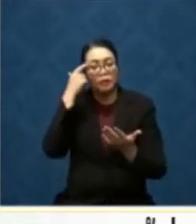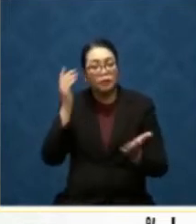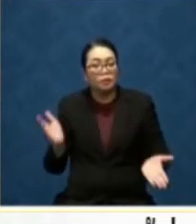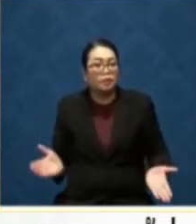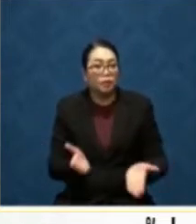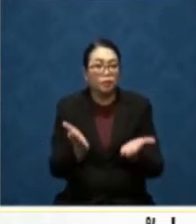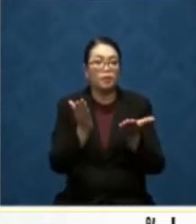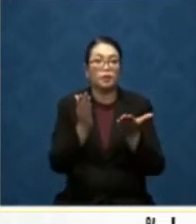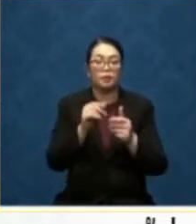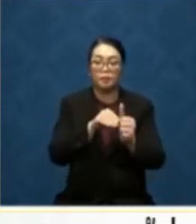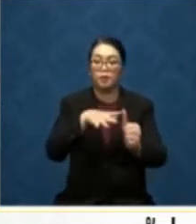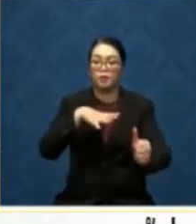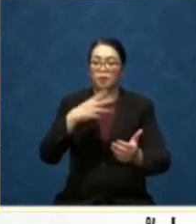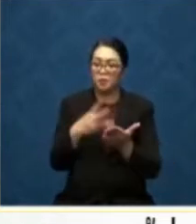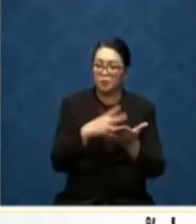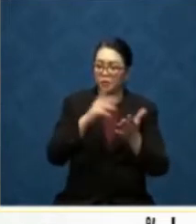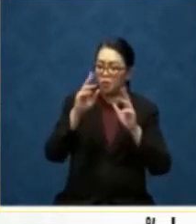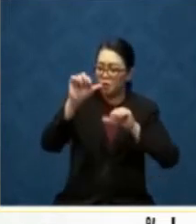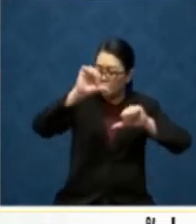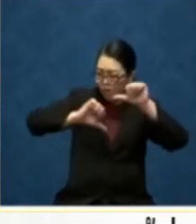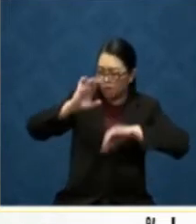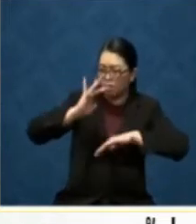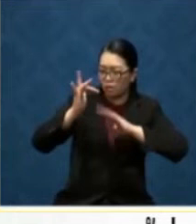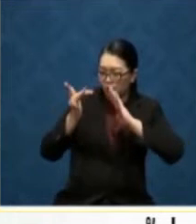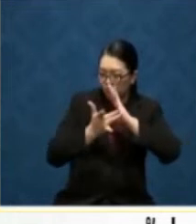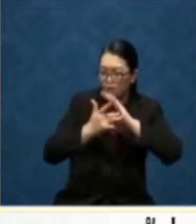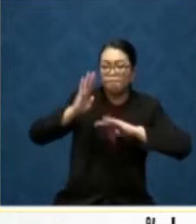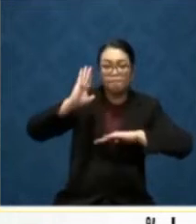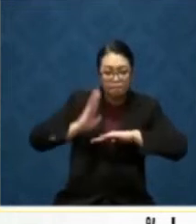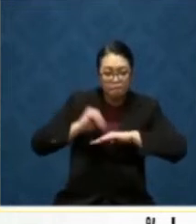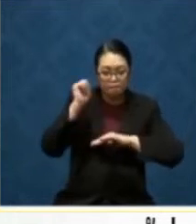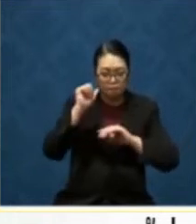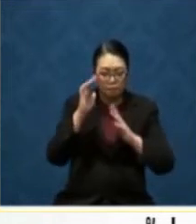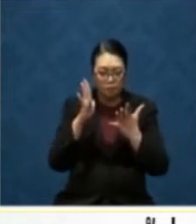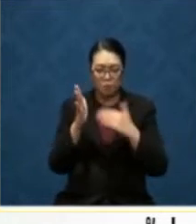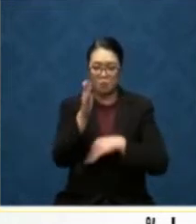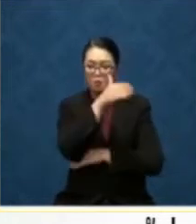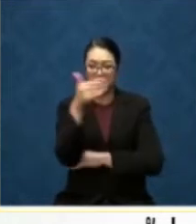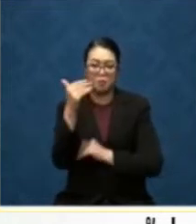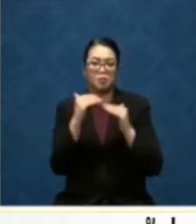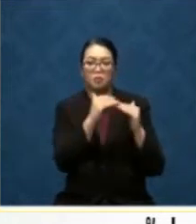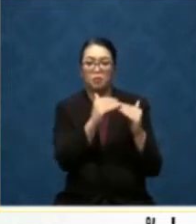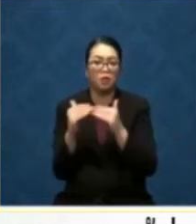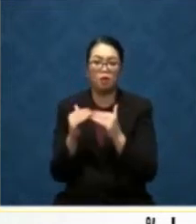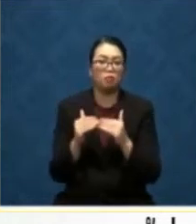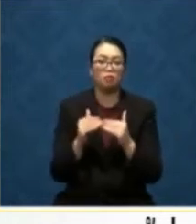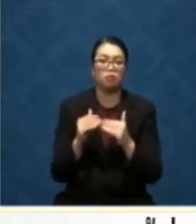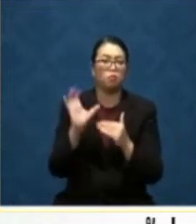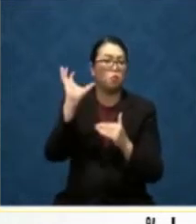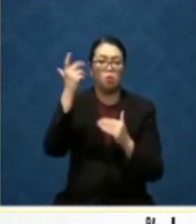าการที่จะส่งเสริมให้เป็ผู้นำดวิสาทธเทคโลีแบบสูงที่มีความสามารถระดบแวาชาติ